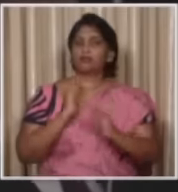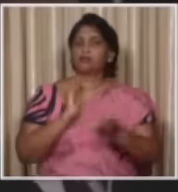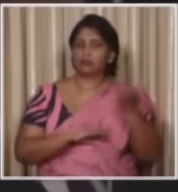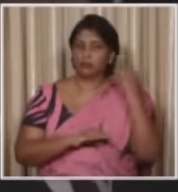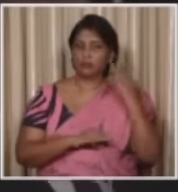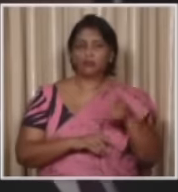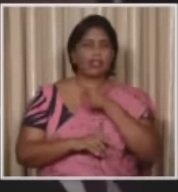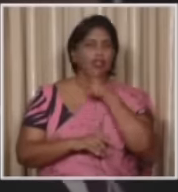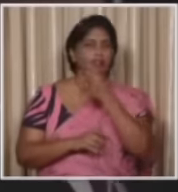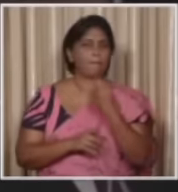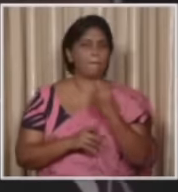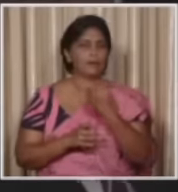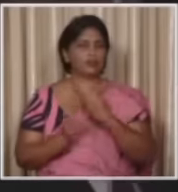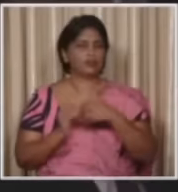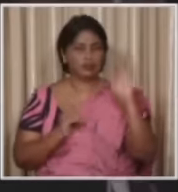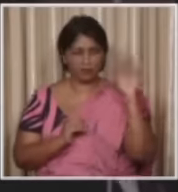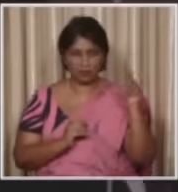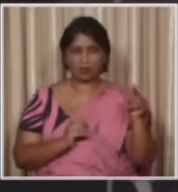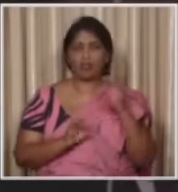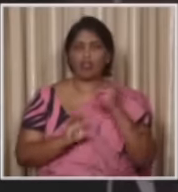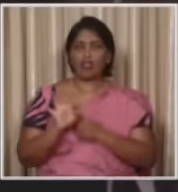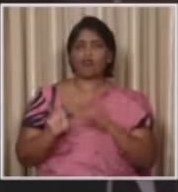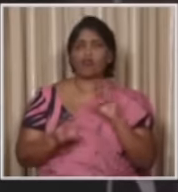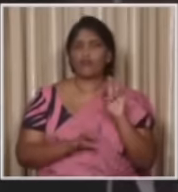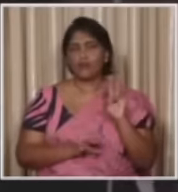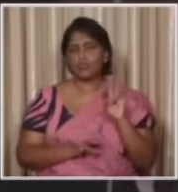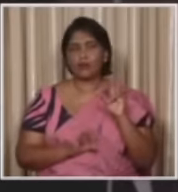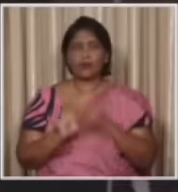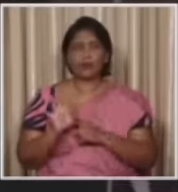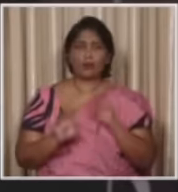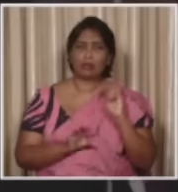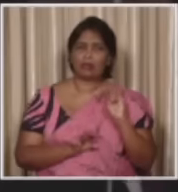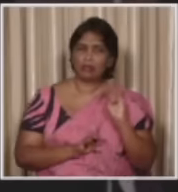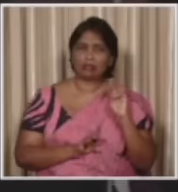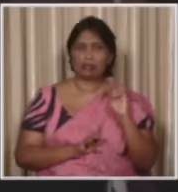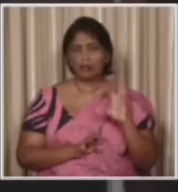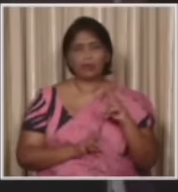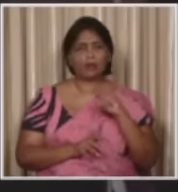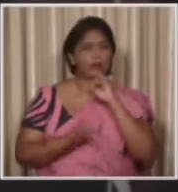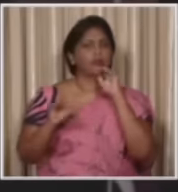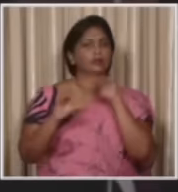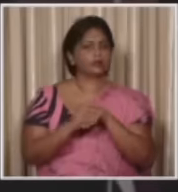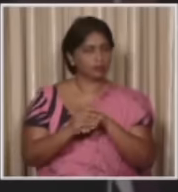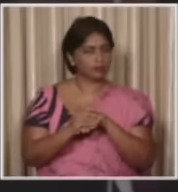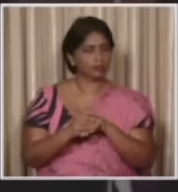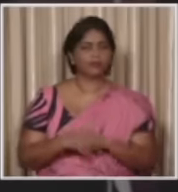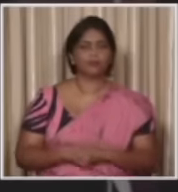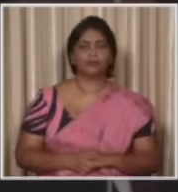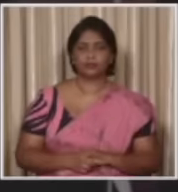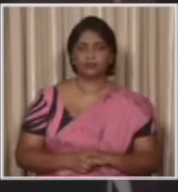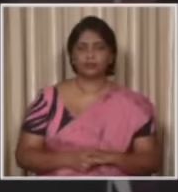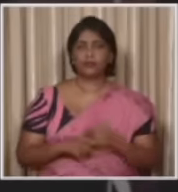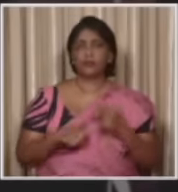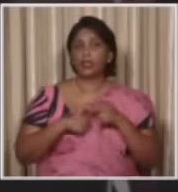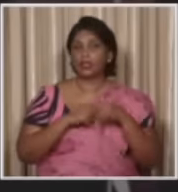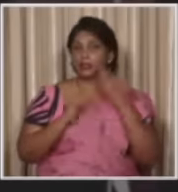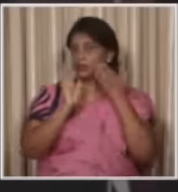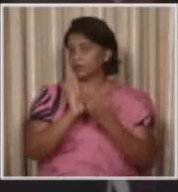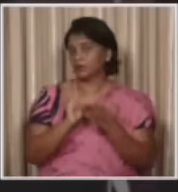ඇරියා පෙන්ෂන් ගියා. අවුරුදු 25 30 35 අධිකරණ ක්ෂේත්‍රයේ ඉඳලා හේතුවක්